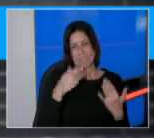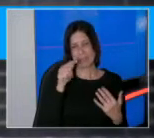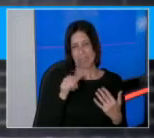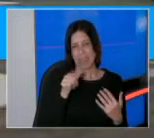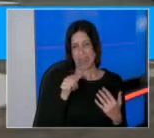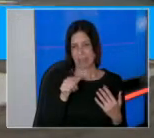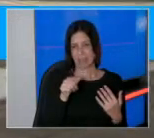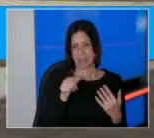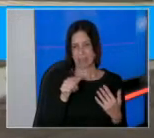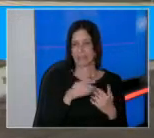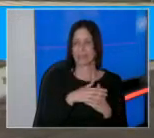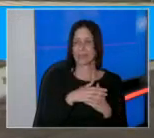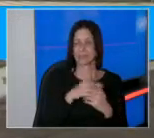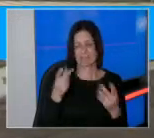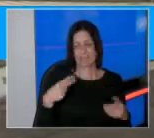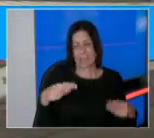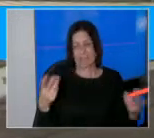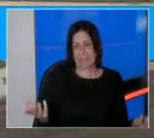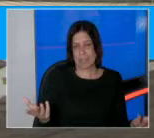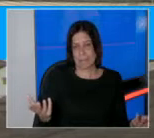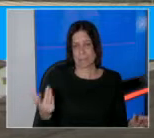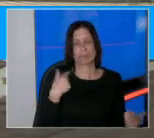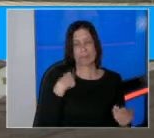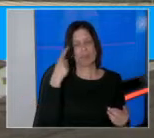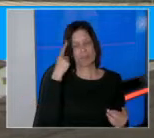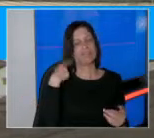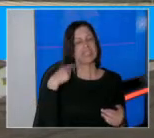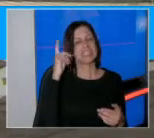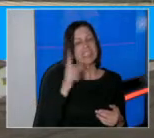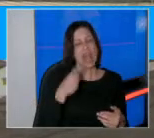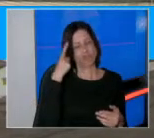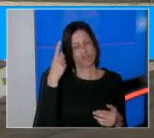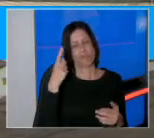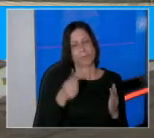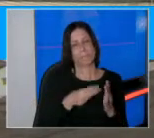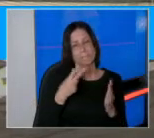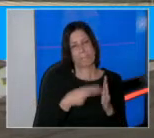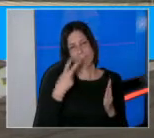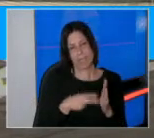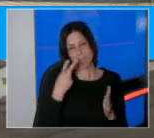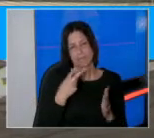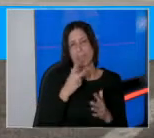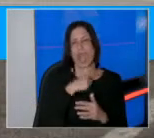האלה המפחידים, אני חושב שצריך לחשוב פעמיים. אסור